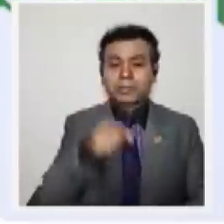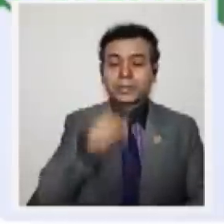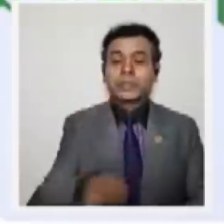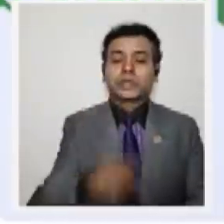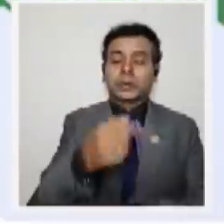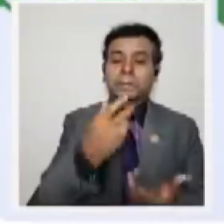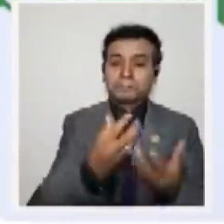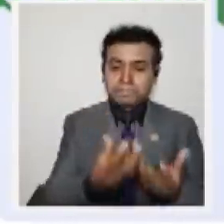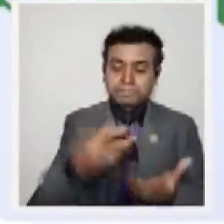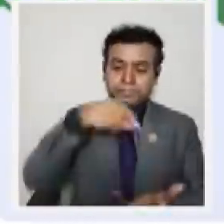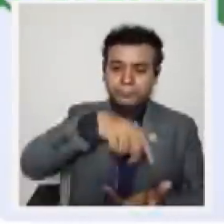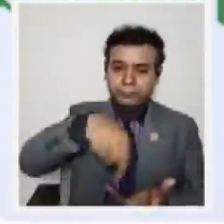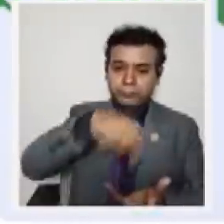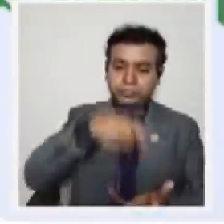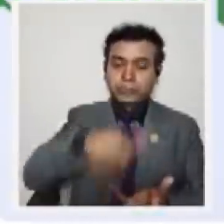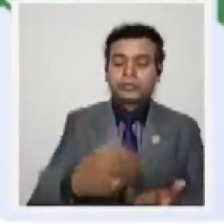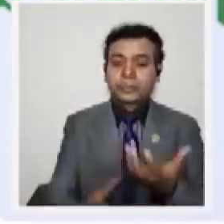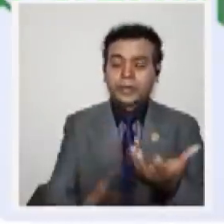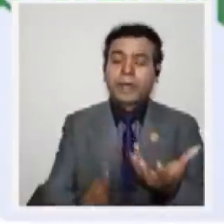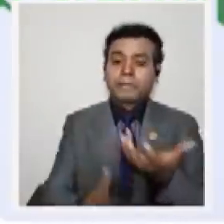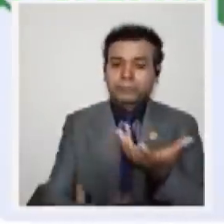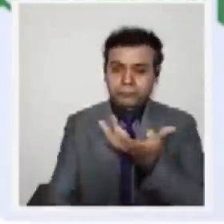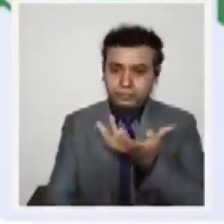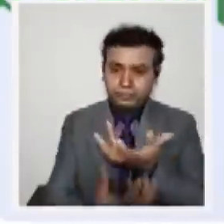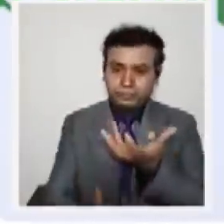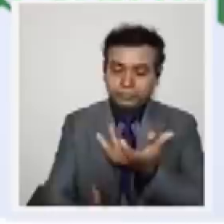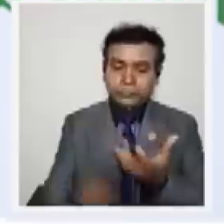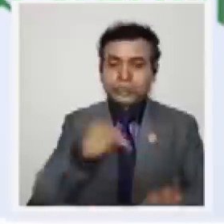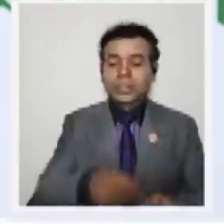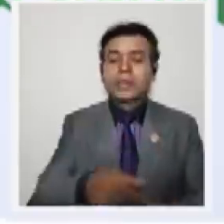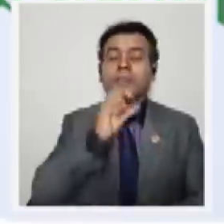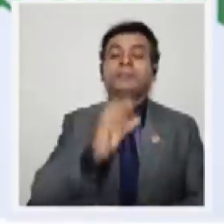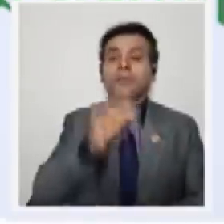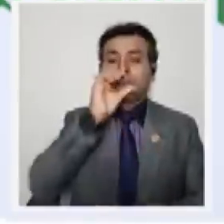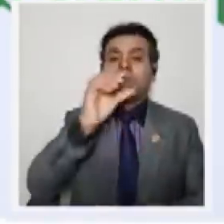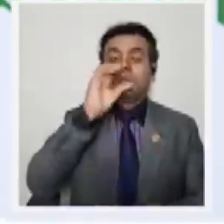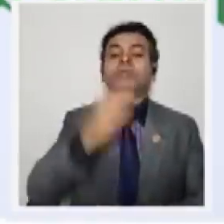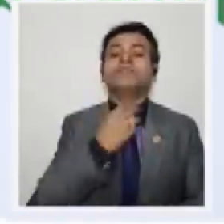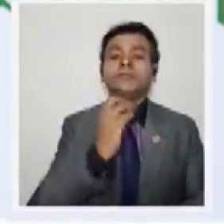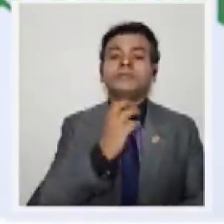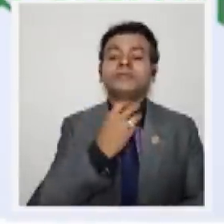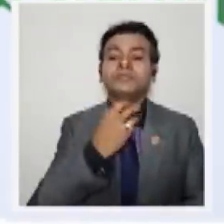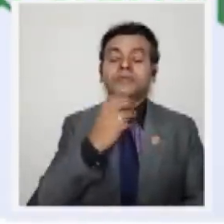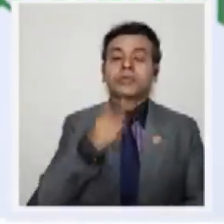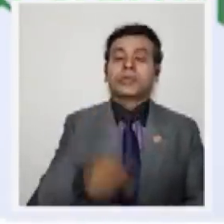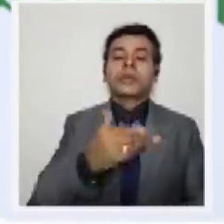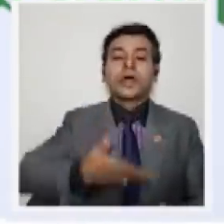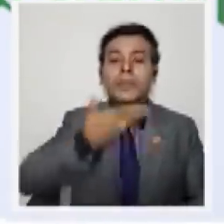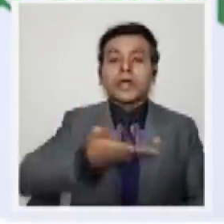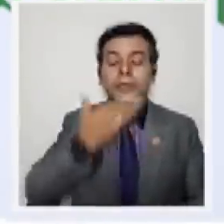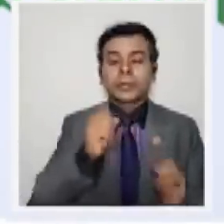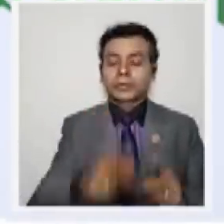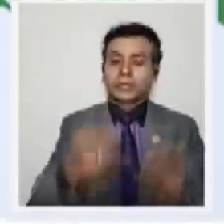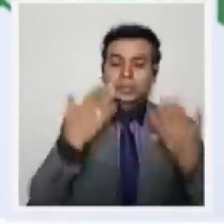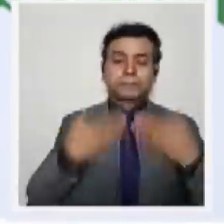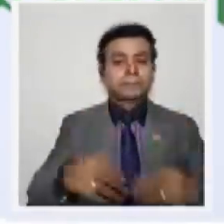এবং গার্গেল করবেন, মশলাসহ গার্গেল করে এই পানি খেয়ে অনেকেই উপকার পেয়েছেন। কাজেই আপনারা আদা লবঙ্গ বা অন্যান্য